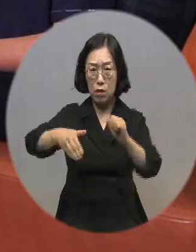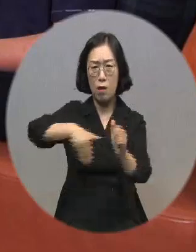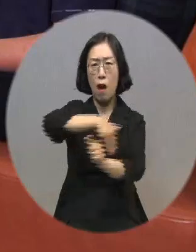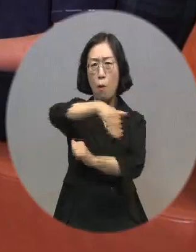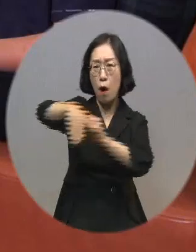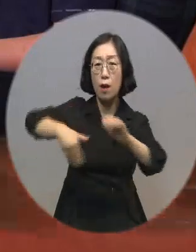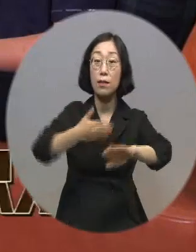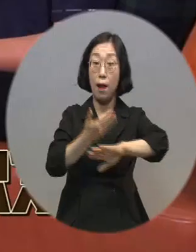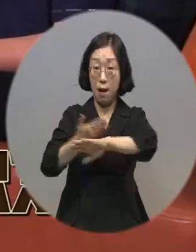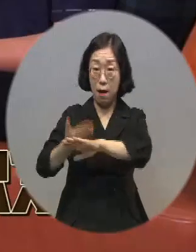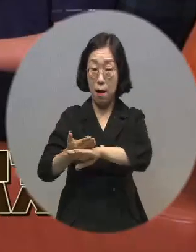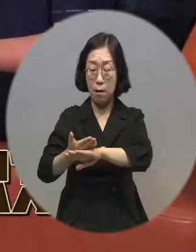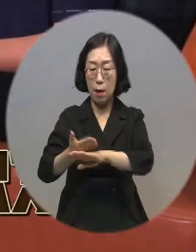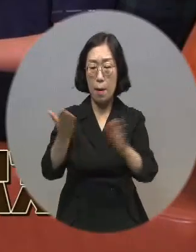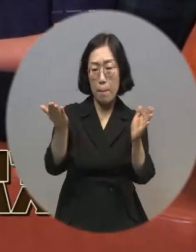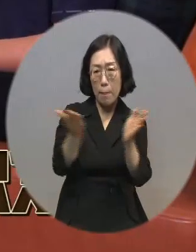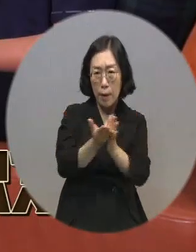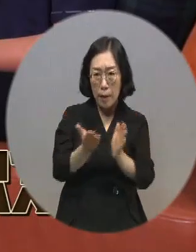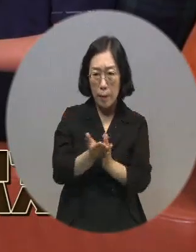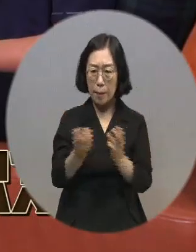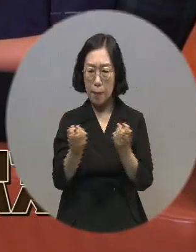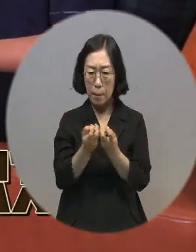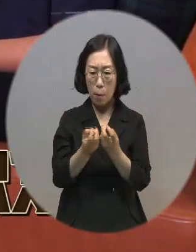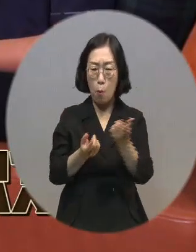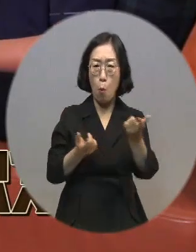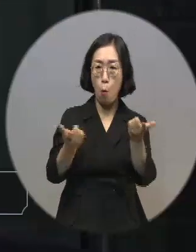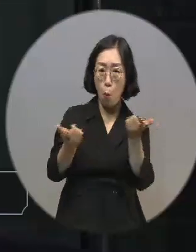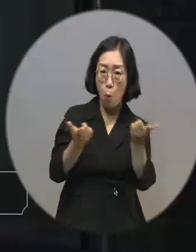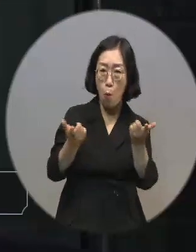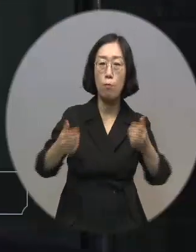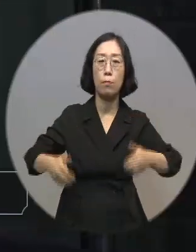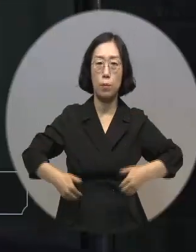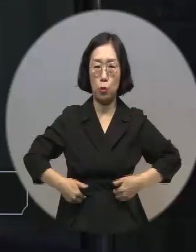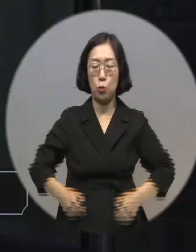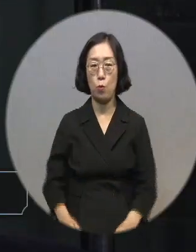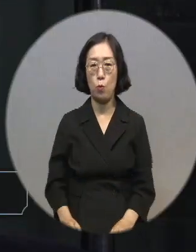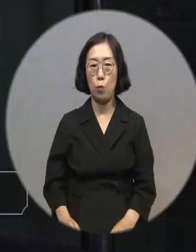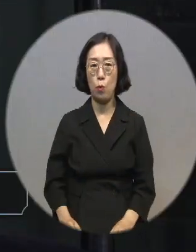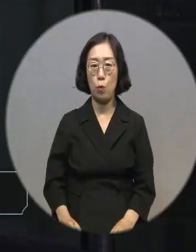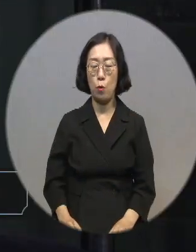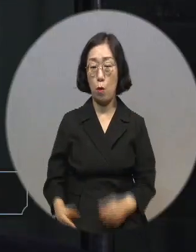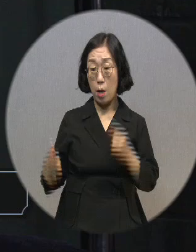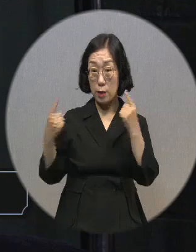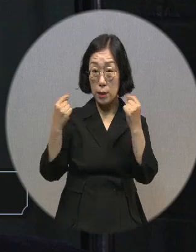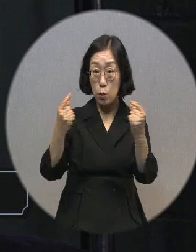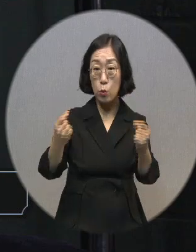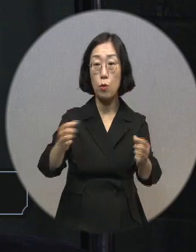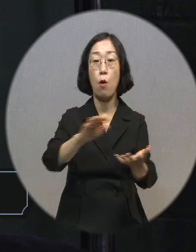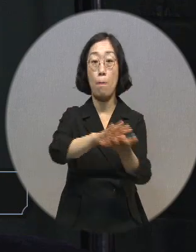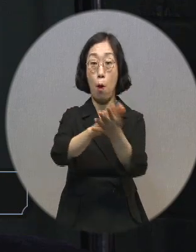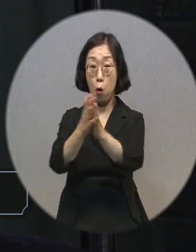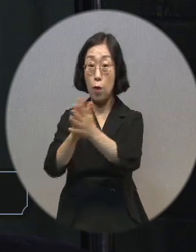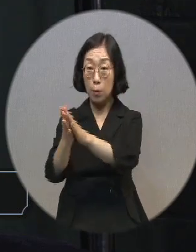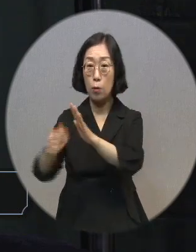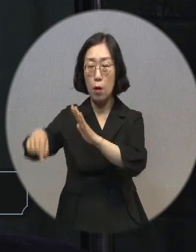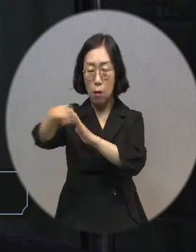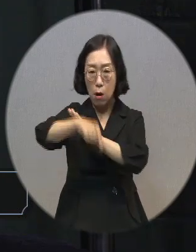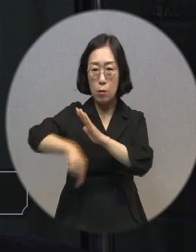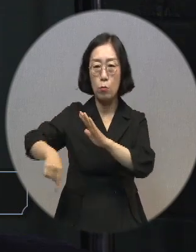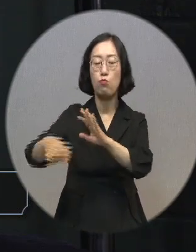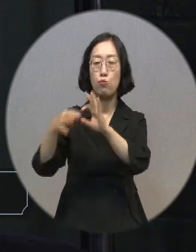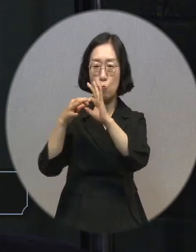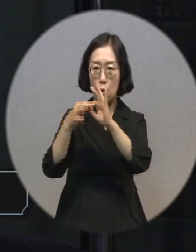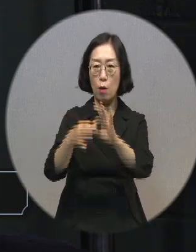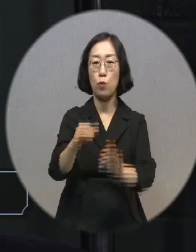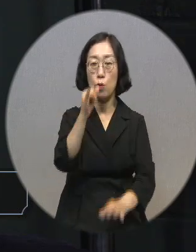거기에 맞게 전략들이 계속 바뀔 수밖에 없겠죠. 지속성과 변화 속에서 이제 만들어지고